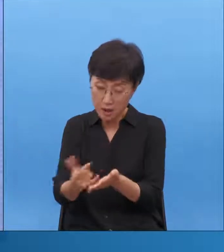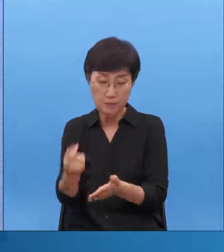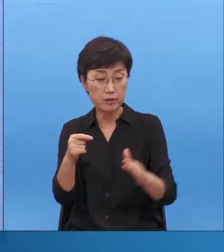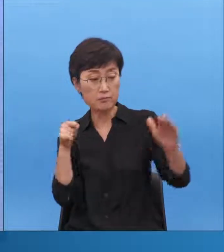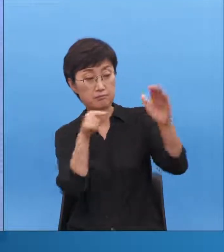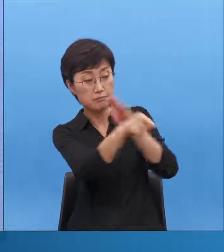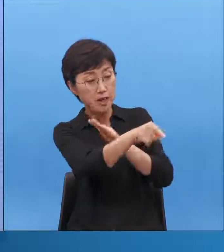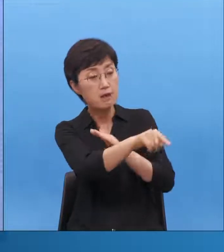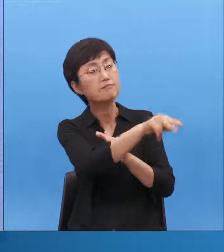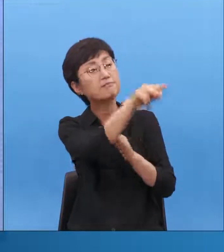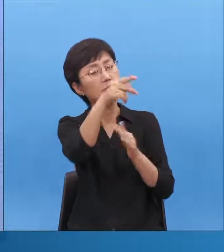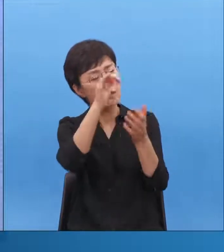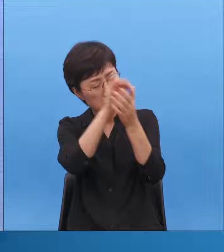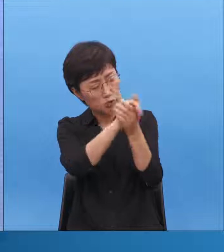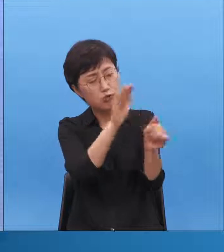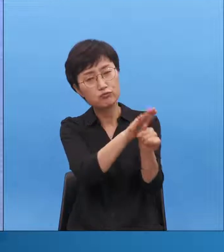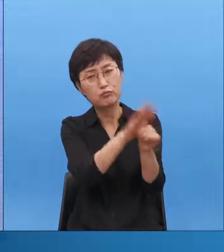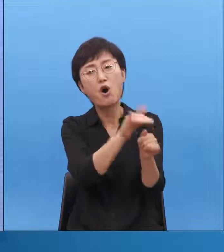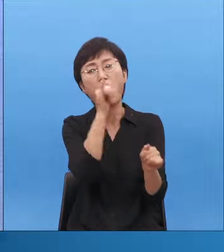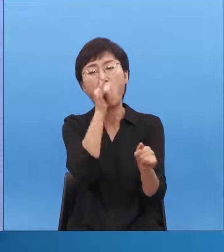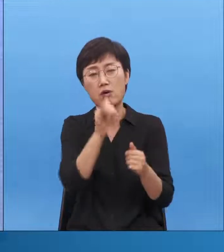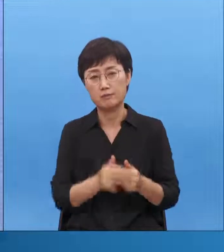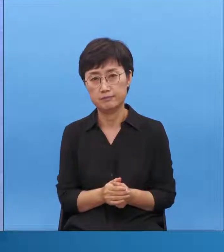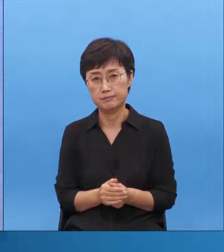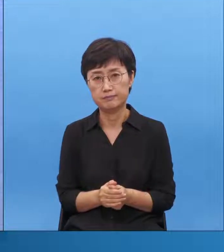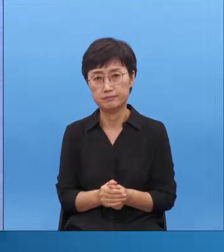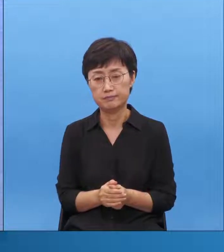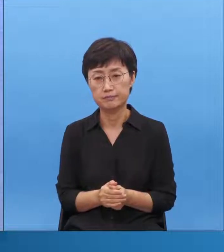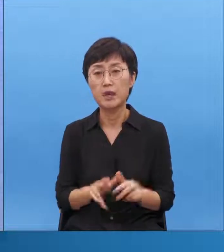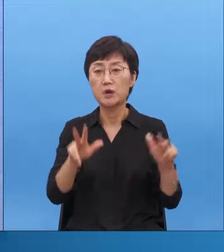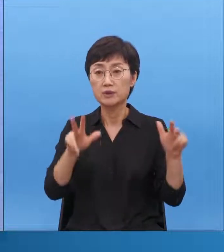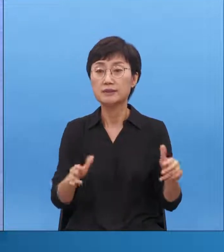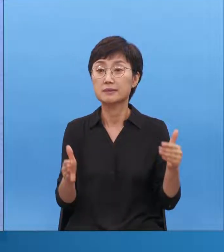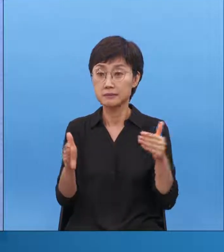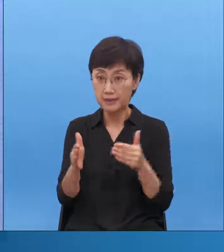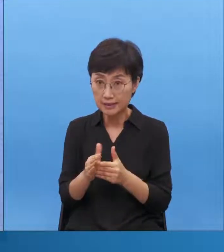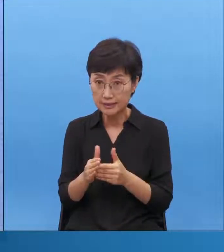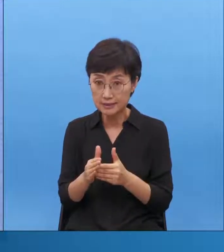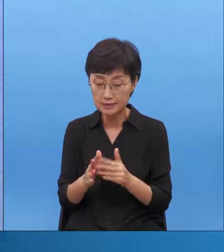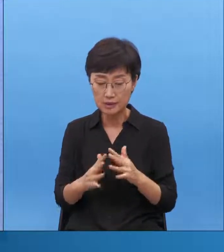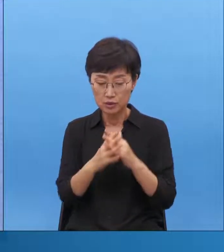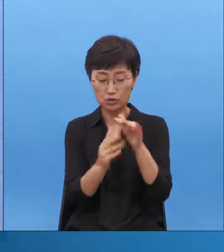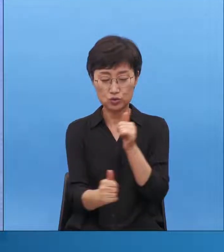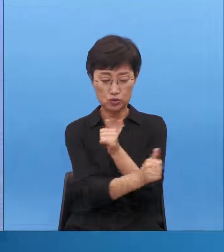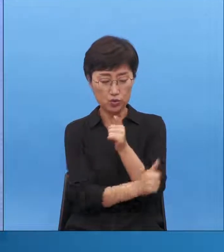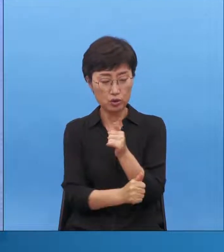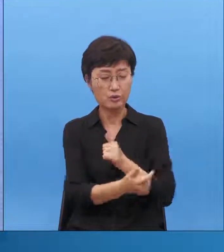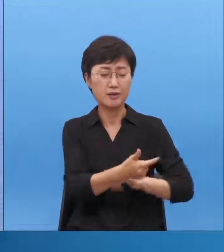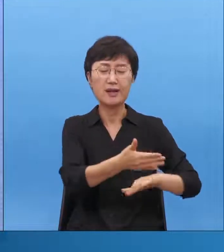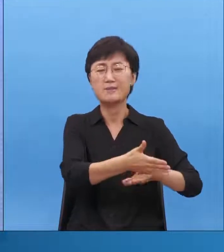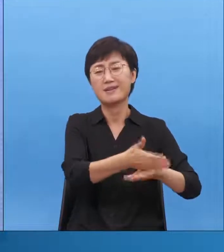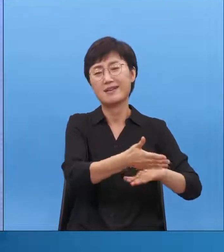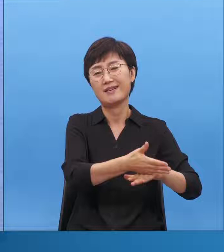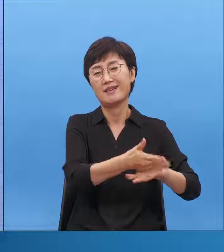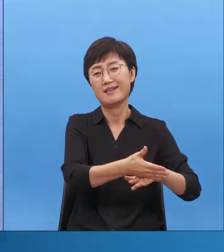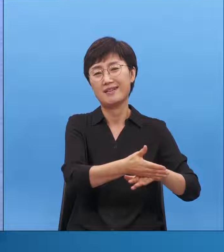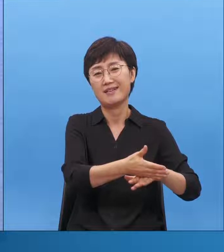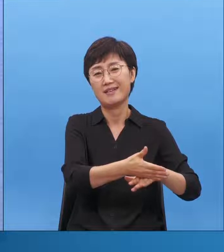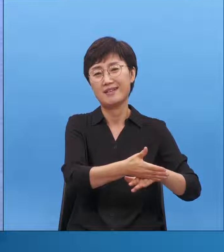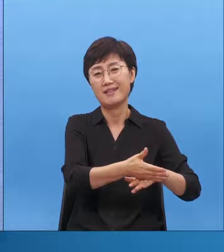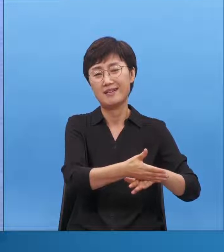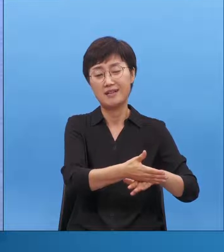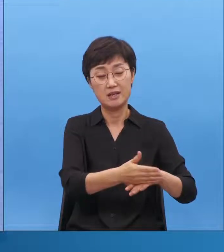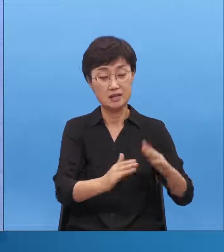지금까지 여러분들은 특히 감사한 거는 우리 건축위원들 감사한 거는요. 저분들이 많은